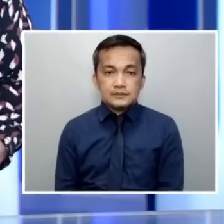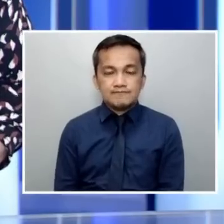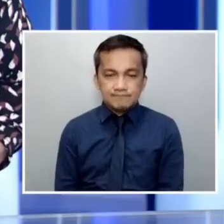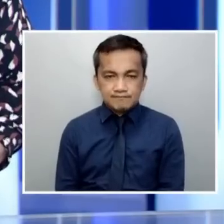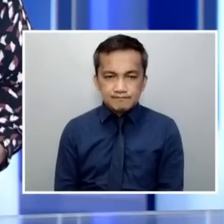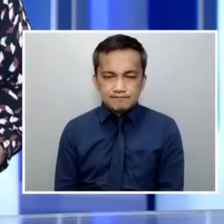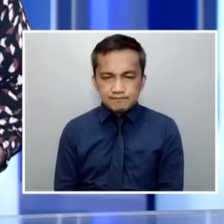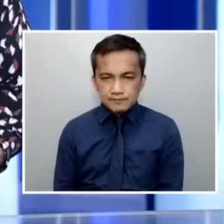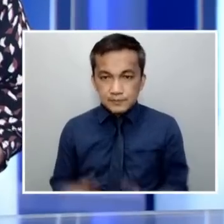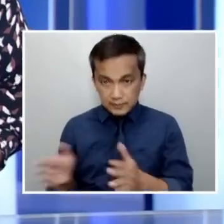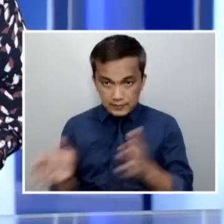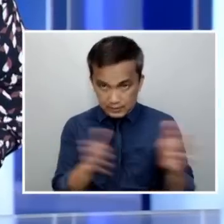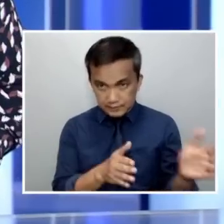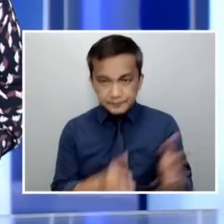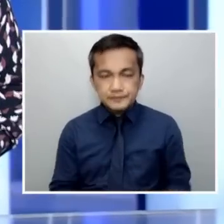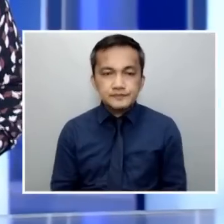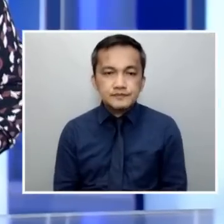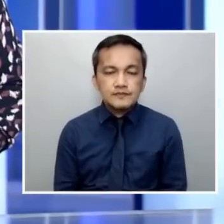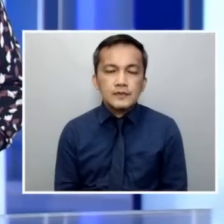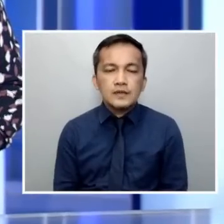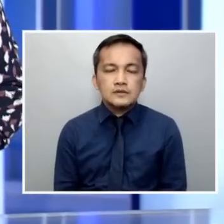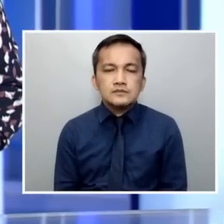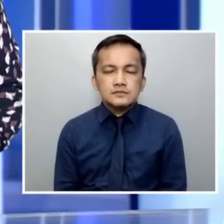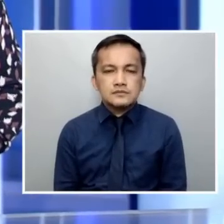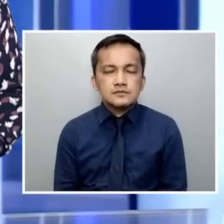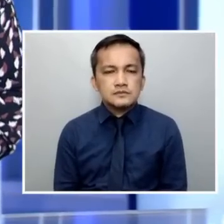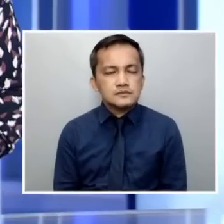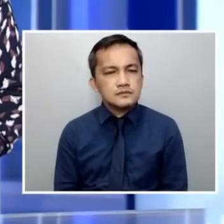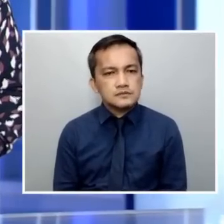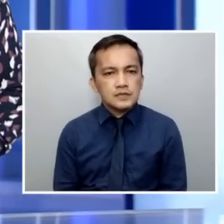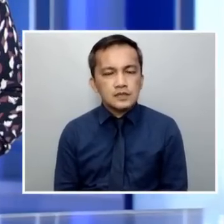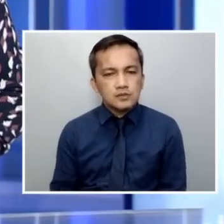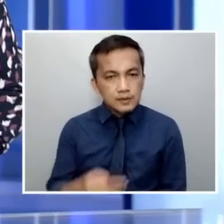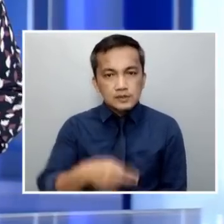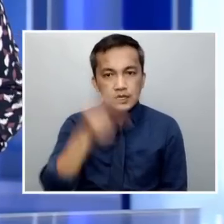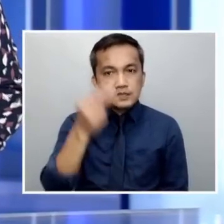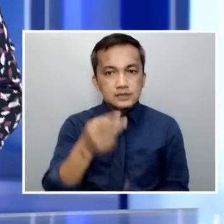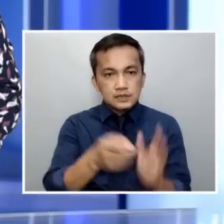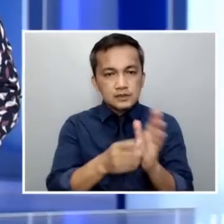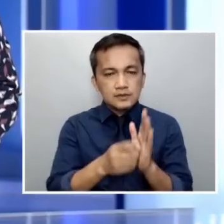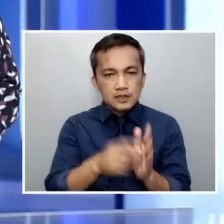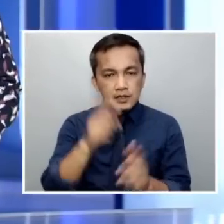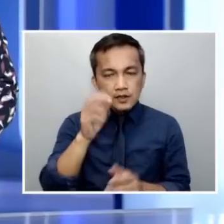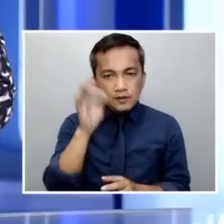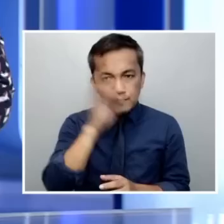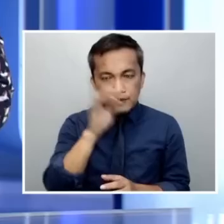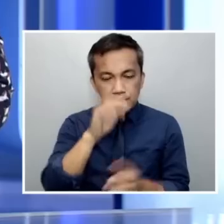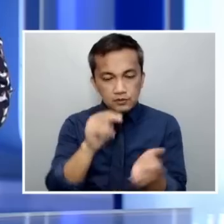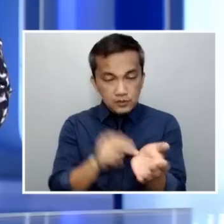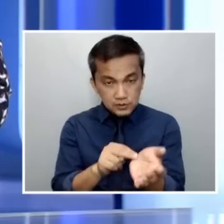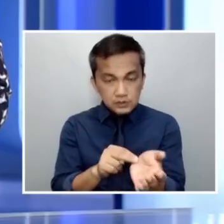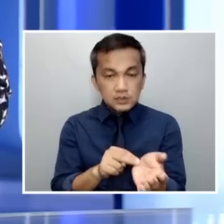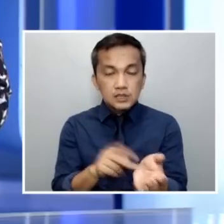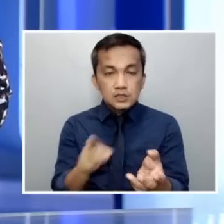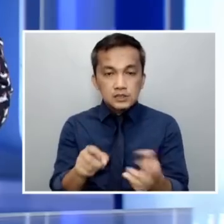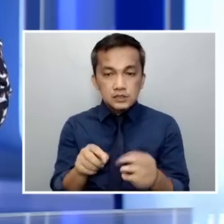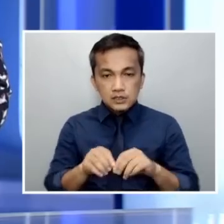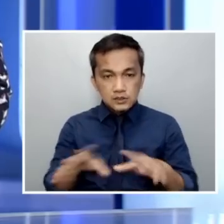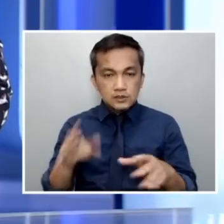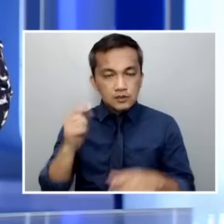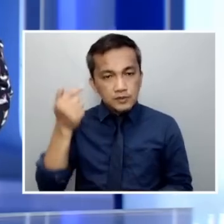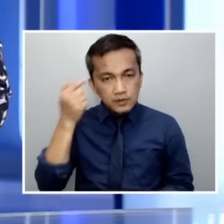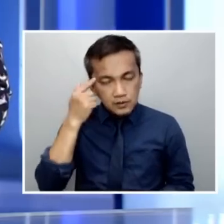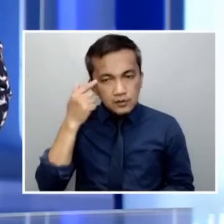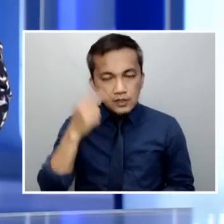Sa ibang balita naman, sa gitna ng tumataas na demand sa Pinoy healthcare workers, inilatag ng gobyerno